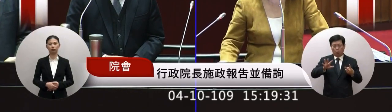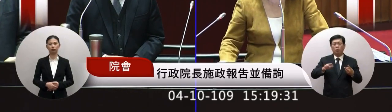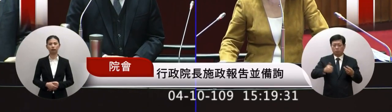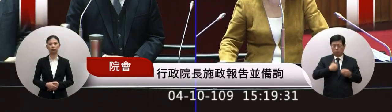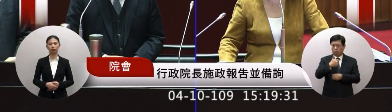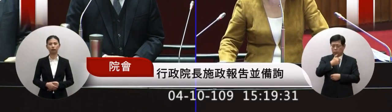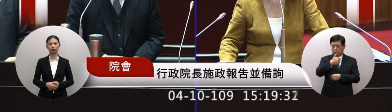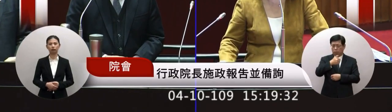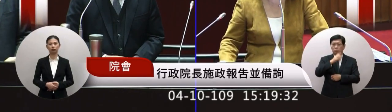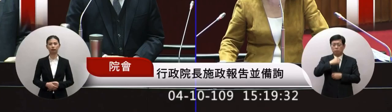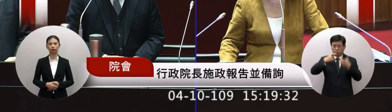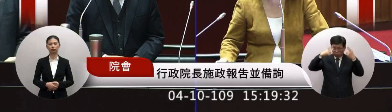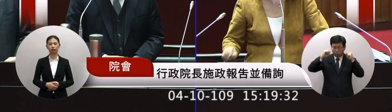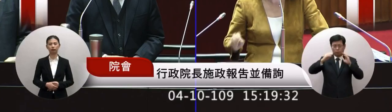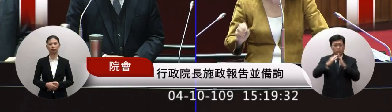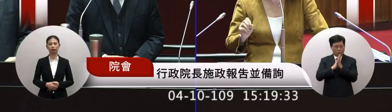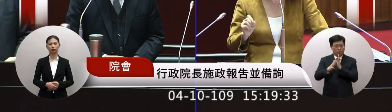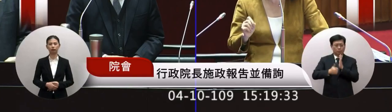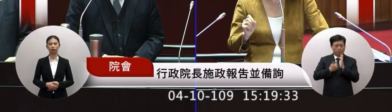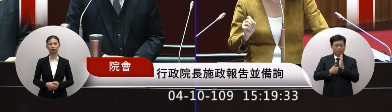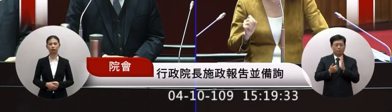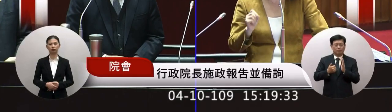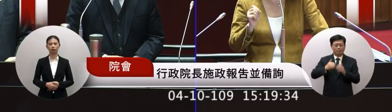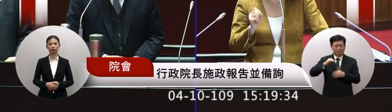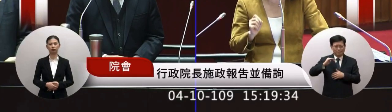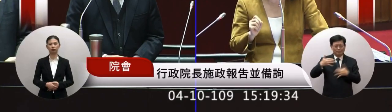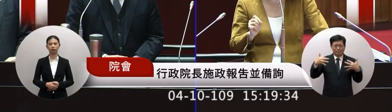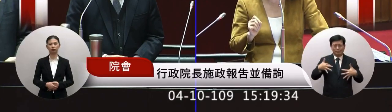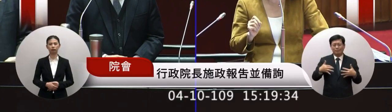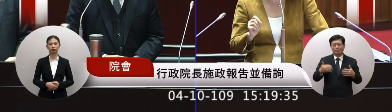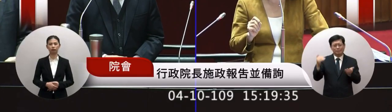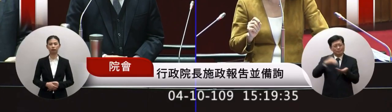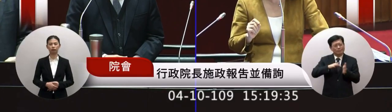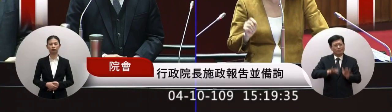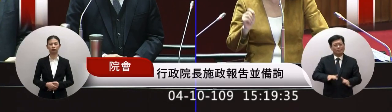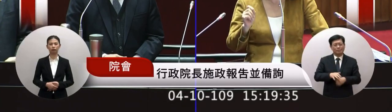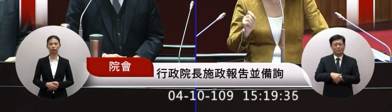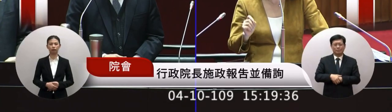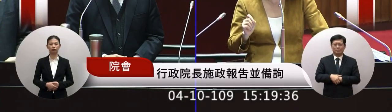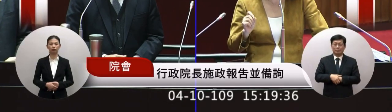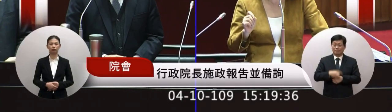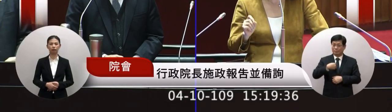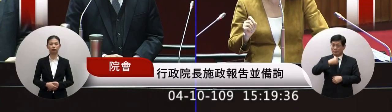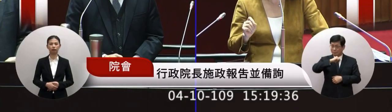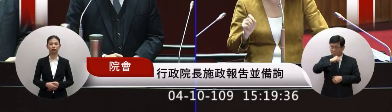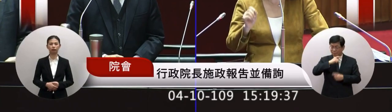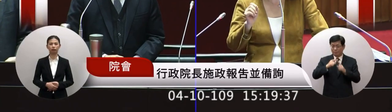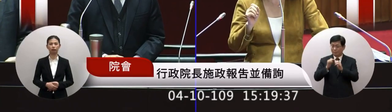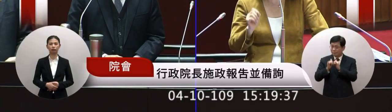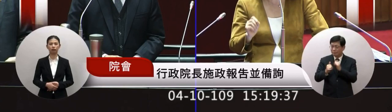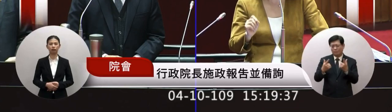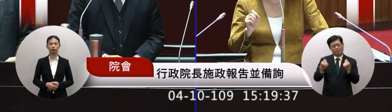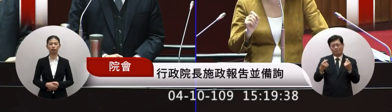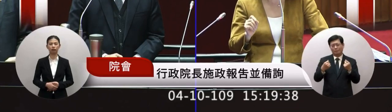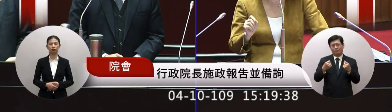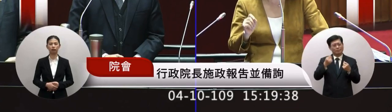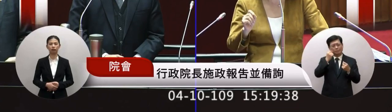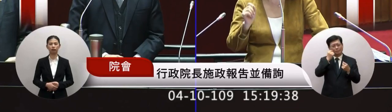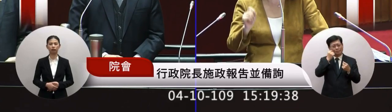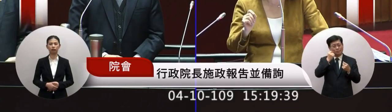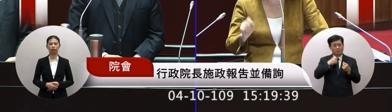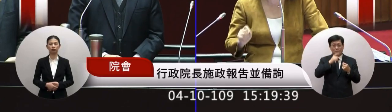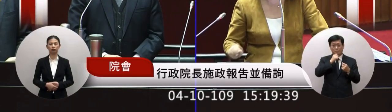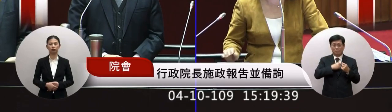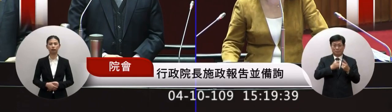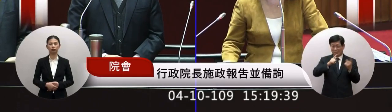也谢谢这个口罩国家队。但问题是说到今天为止啊，我们台湾的人民还没有能够拿